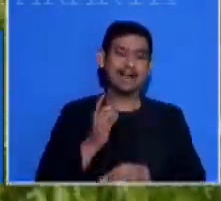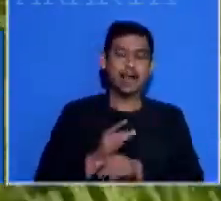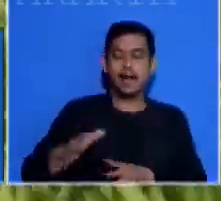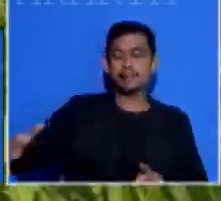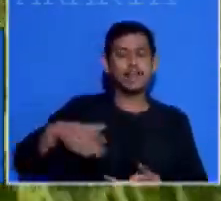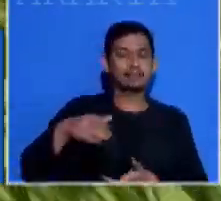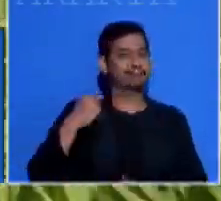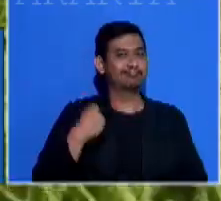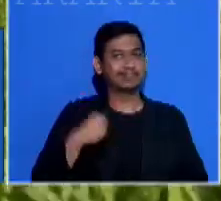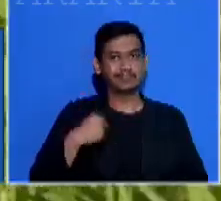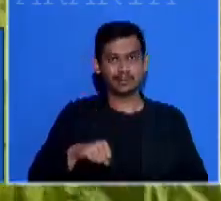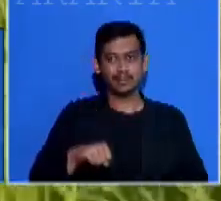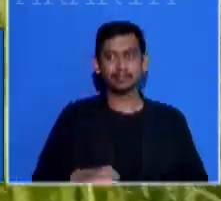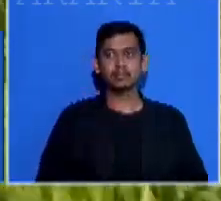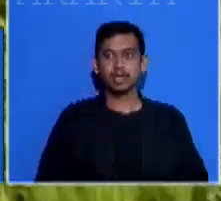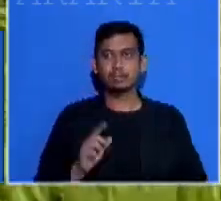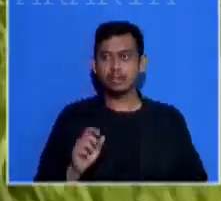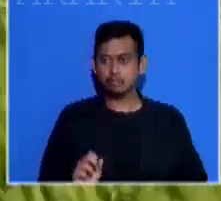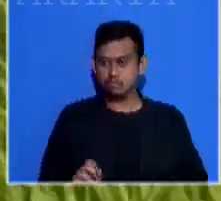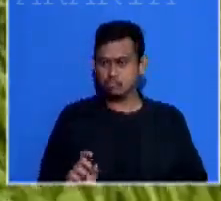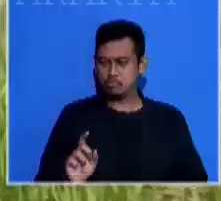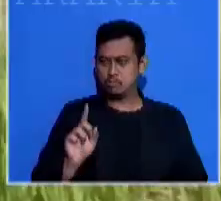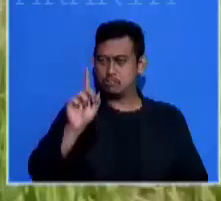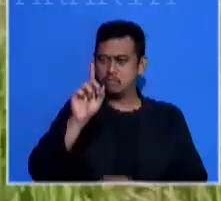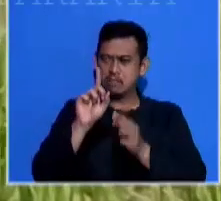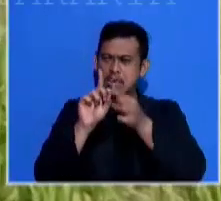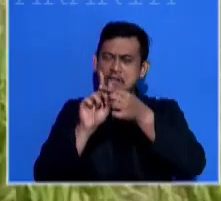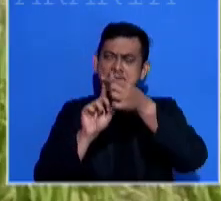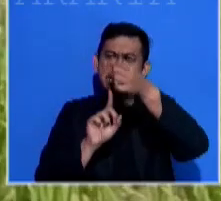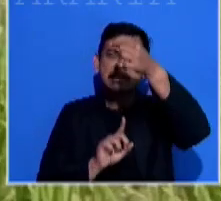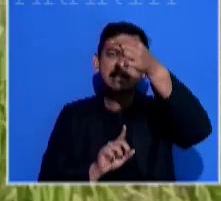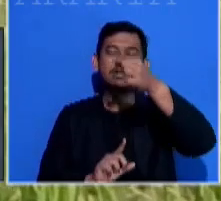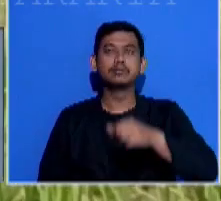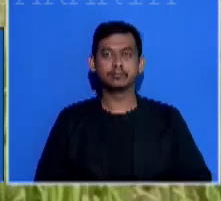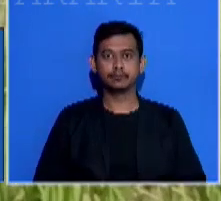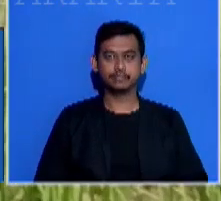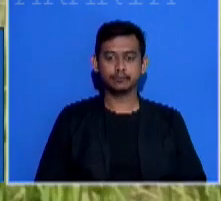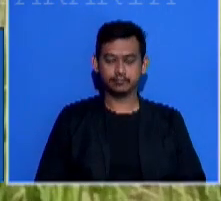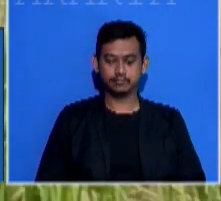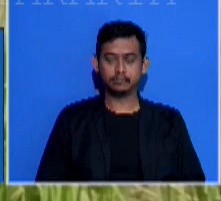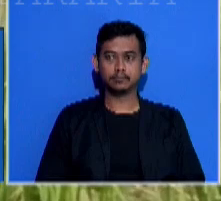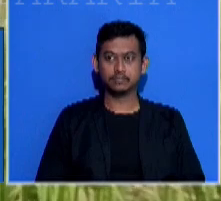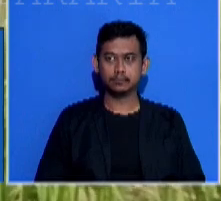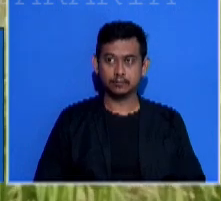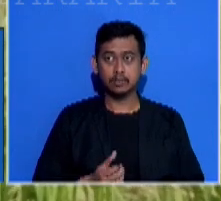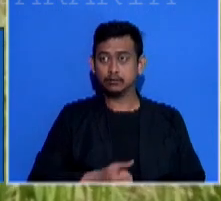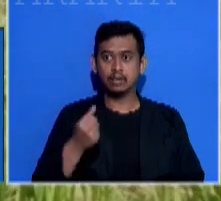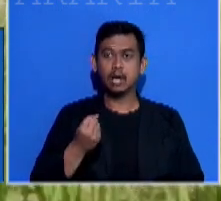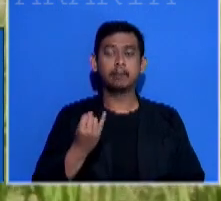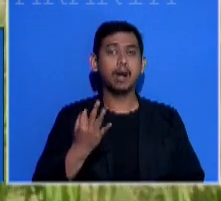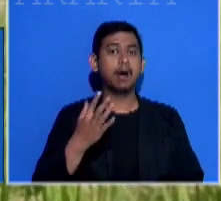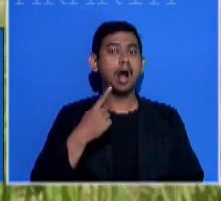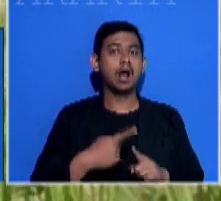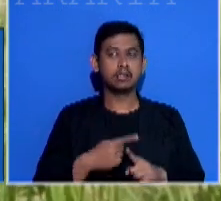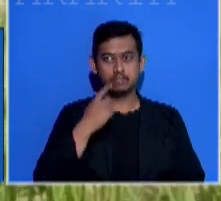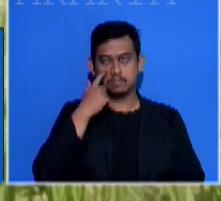maksimal sehingga membuatnya mengalami gagal panen. Ini diesel berapa hari sekali, Pak? Ini seminggu sekali.